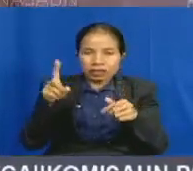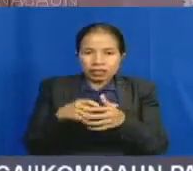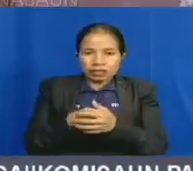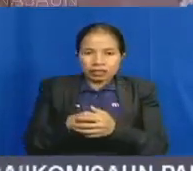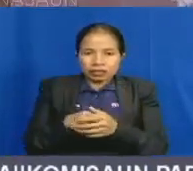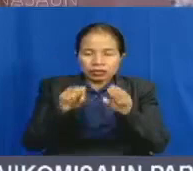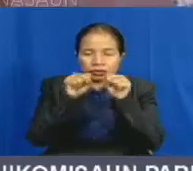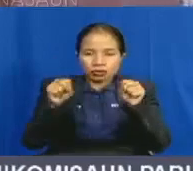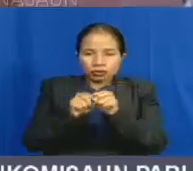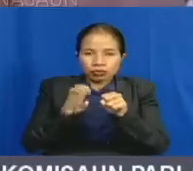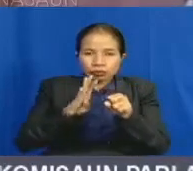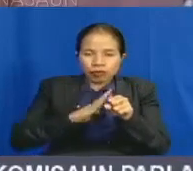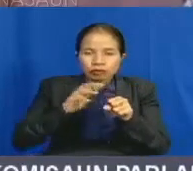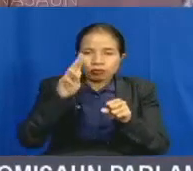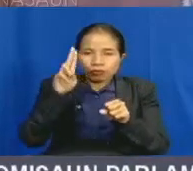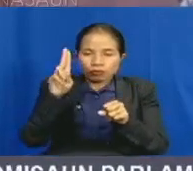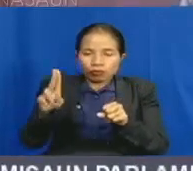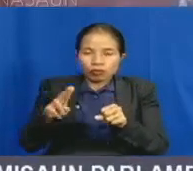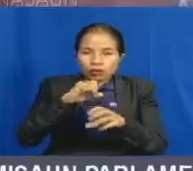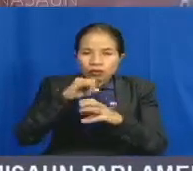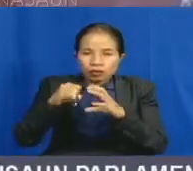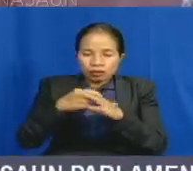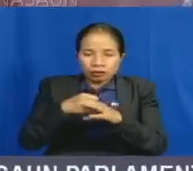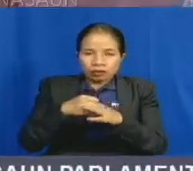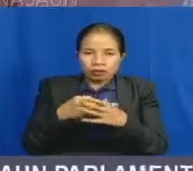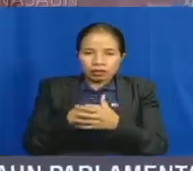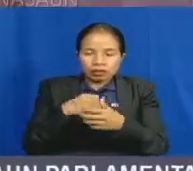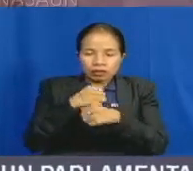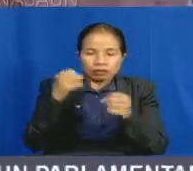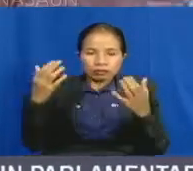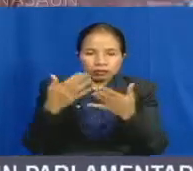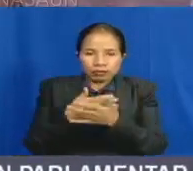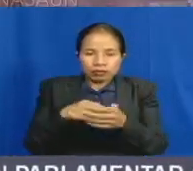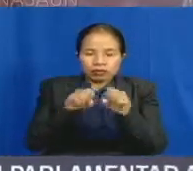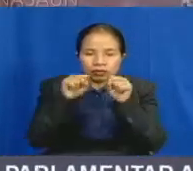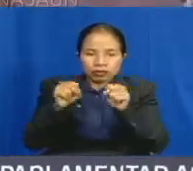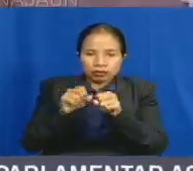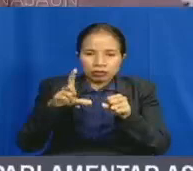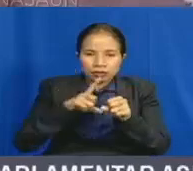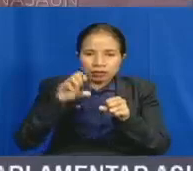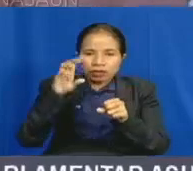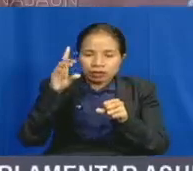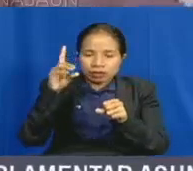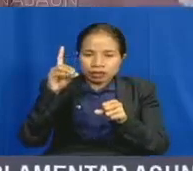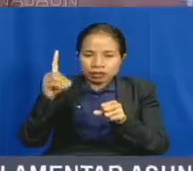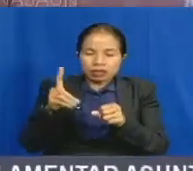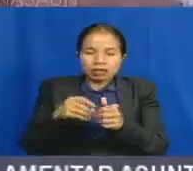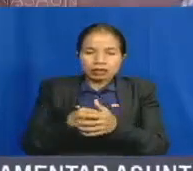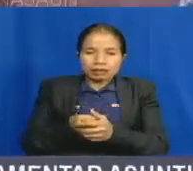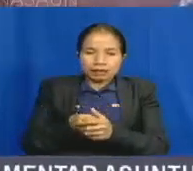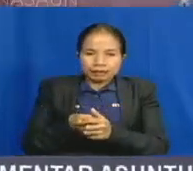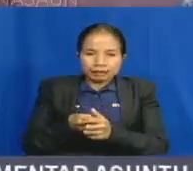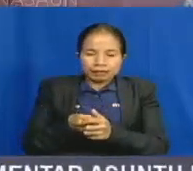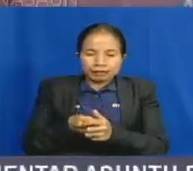suku batu bonia no inclui hat mas fon de ia ia suku lisadila aldea nanti dia hodi buanya